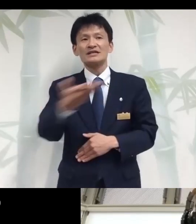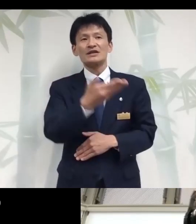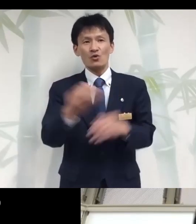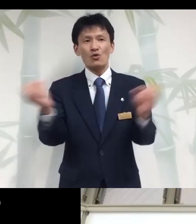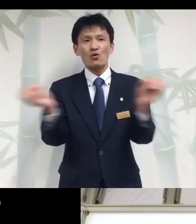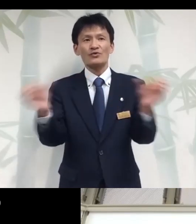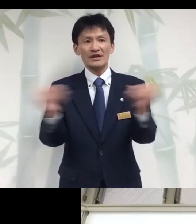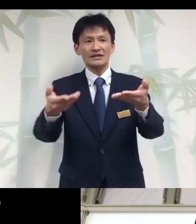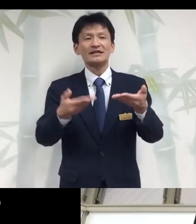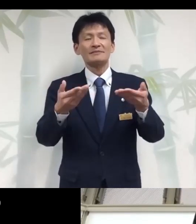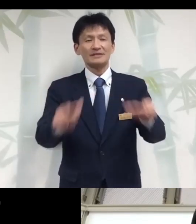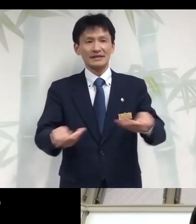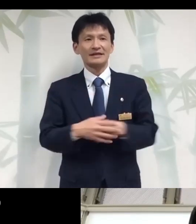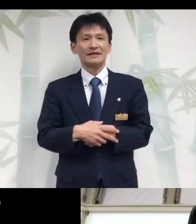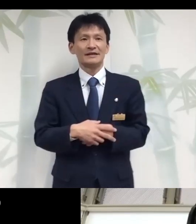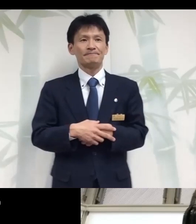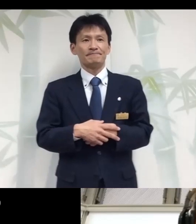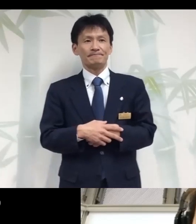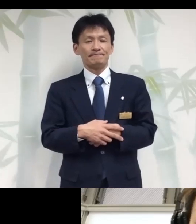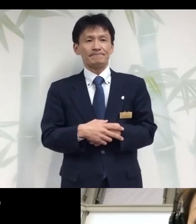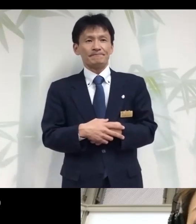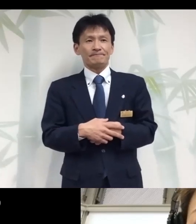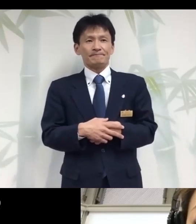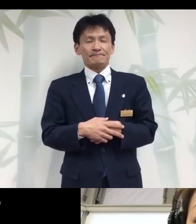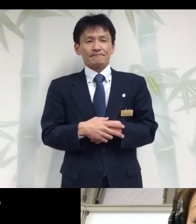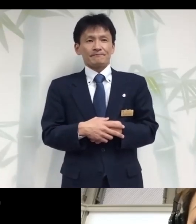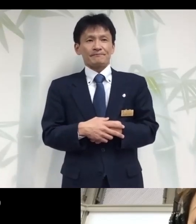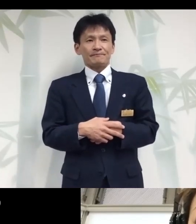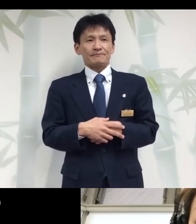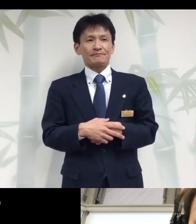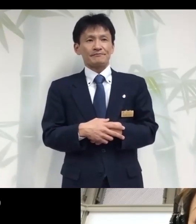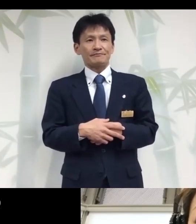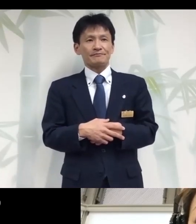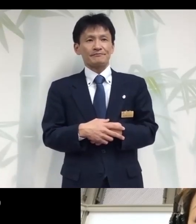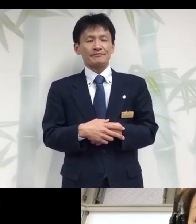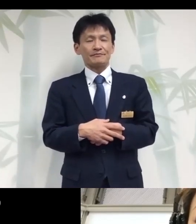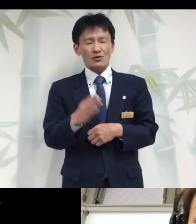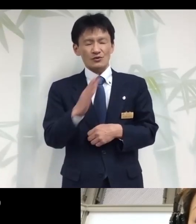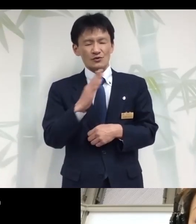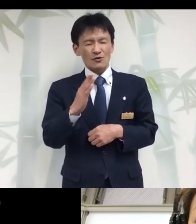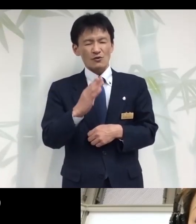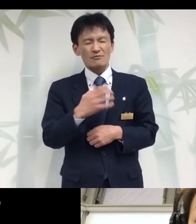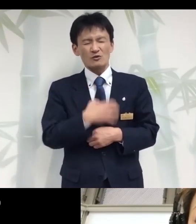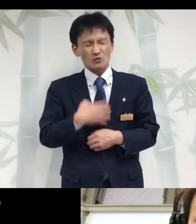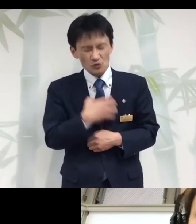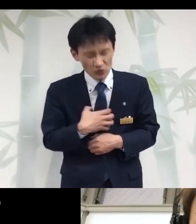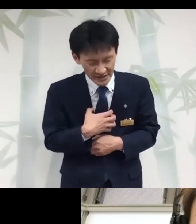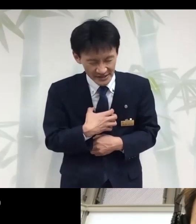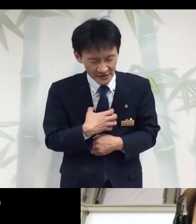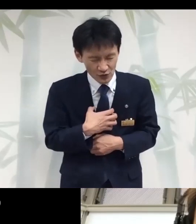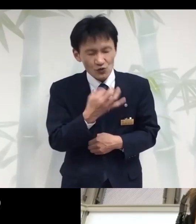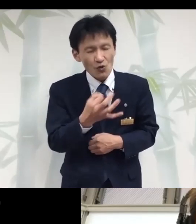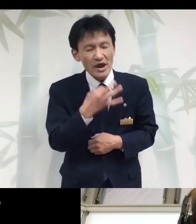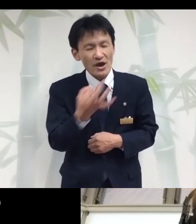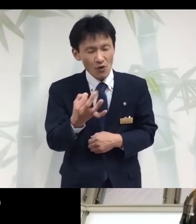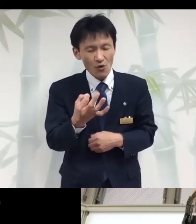たんですけれども、本当にもう悲鳴に近いお声をたくさん、お聞